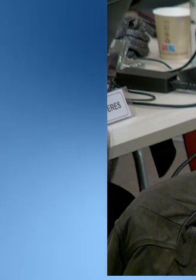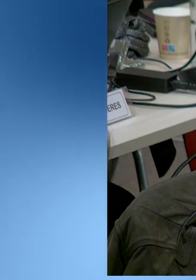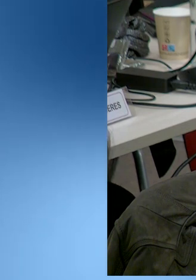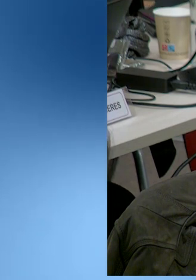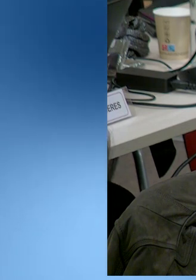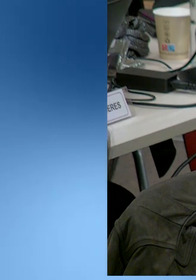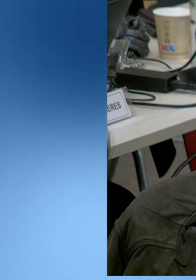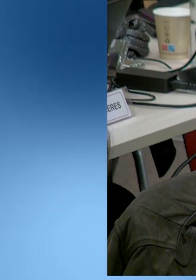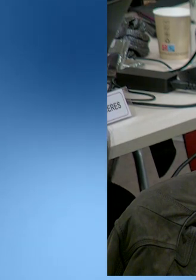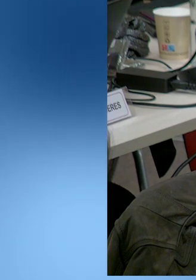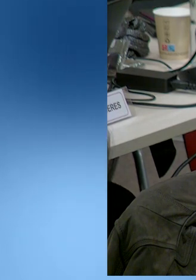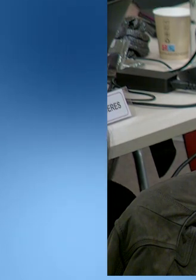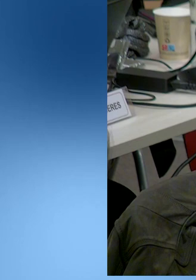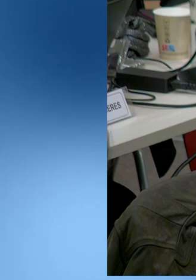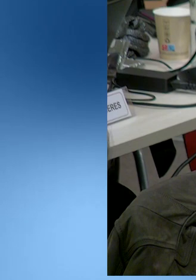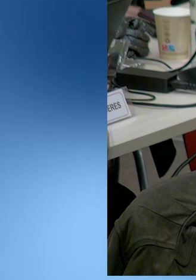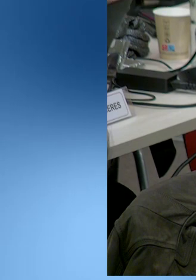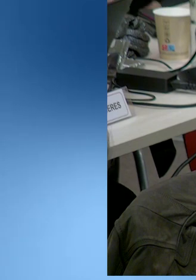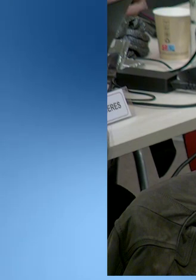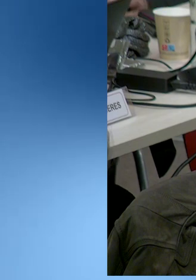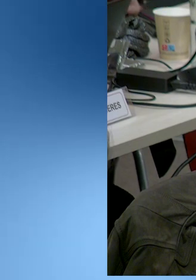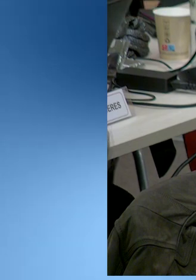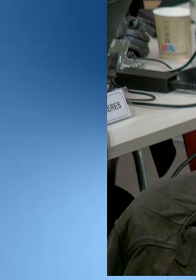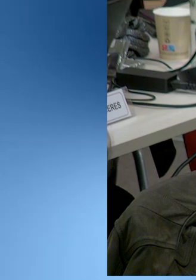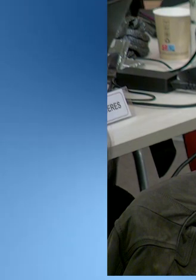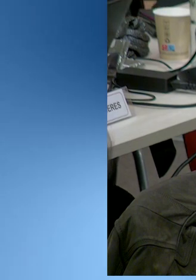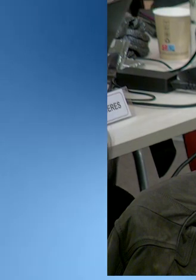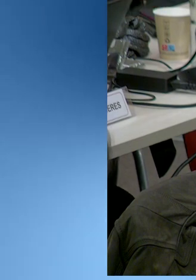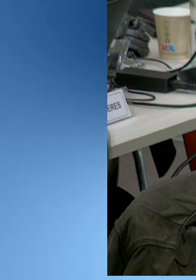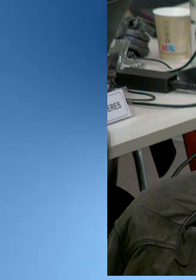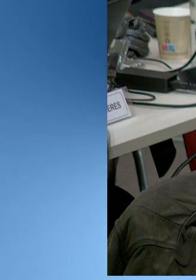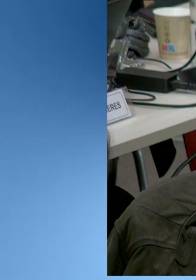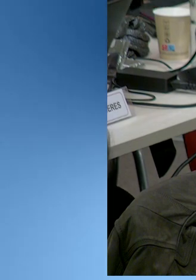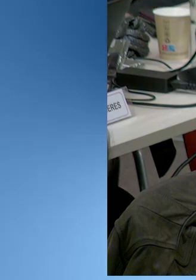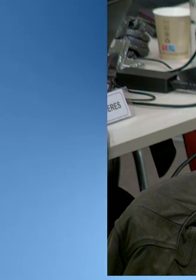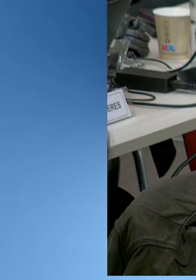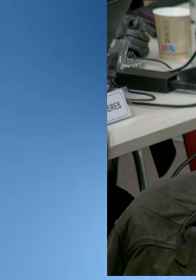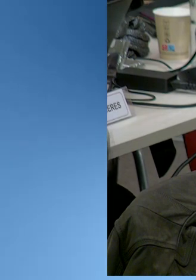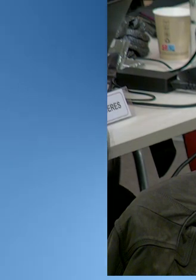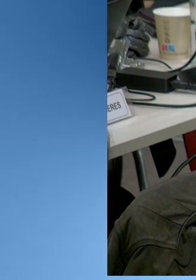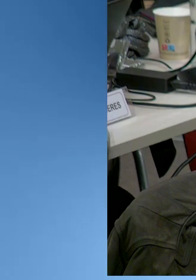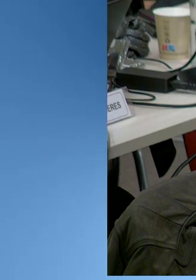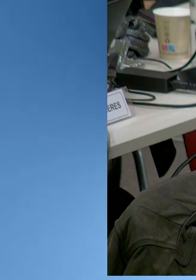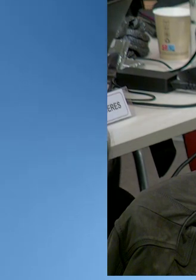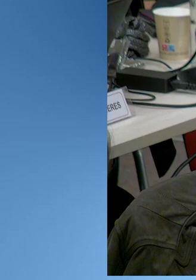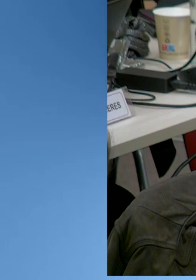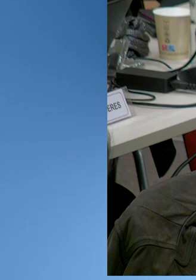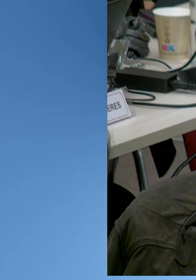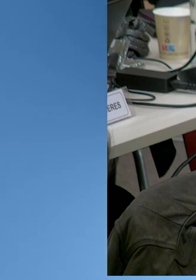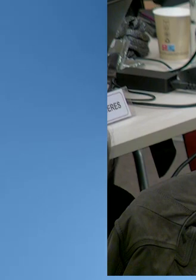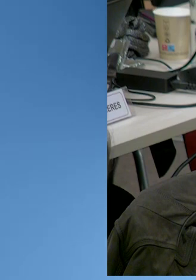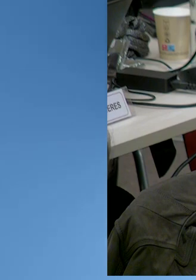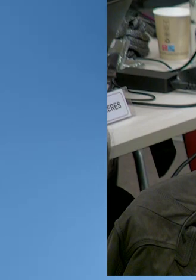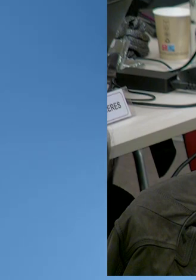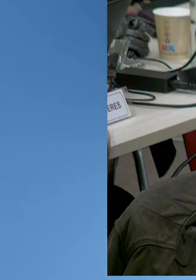et de la sélection qui a lieu dans le cadre de l'événement euh nous le ferons sans problème voilà je je peux évidemment faire amandhonorable sur sur ce